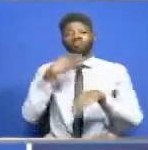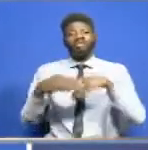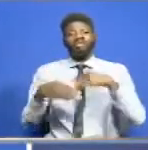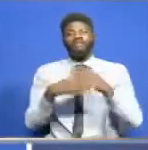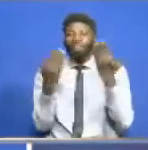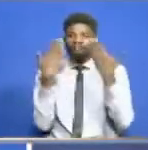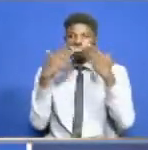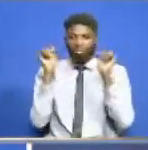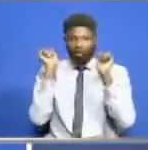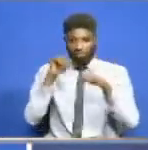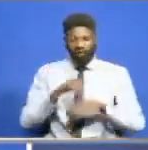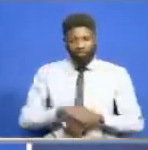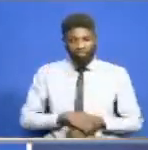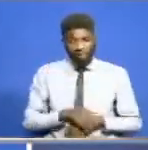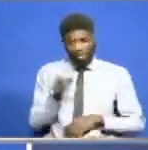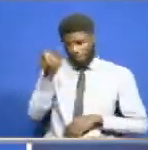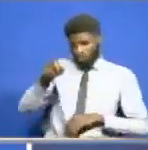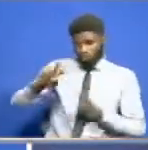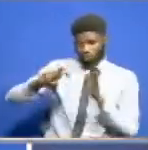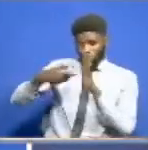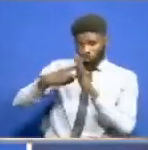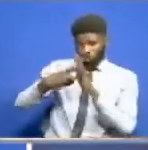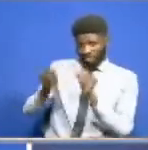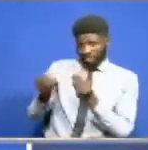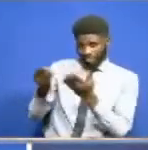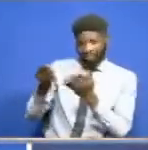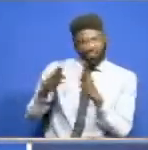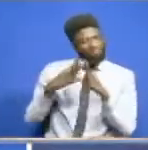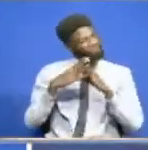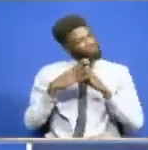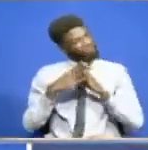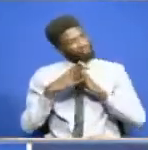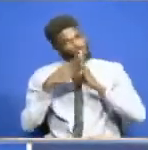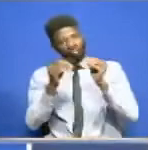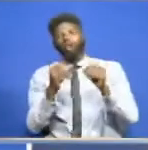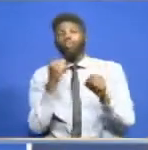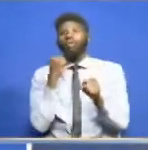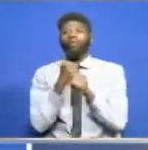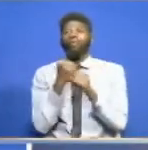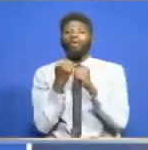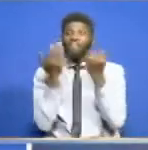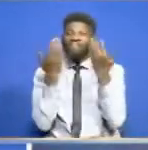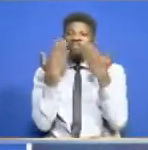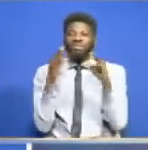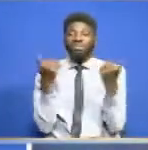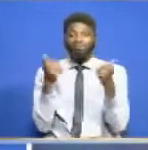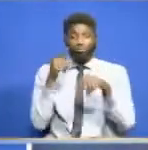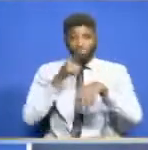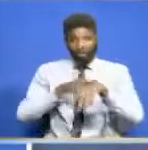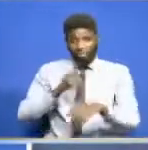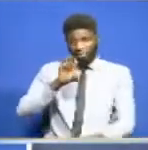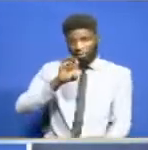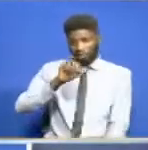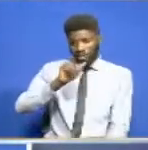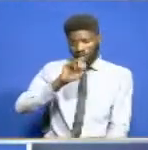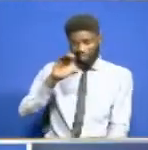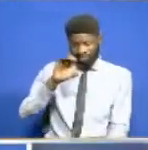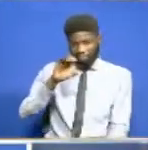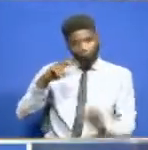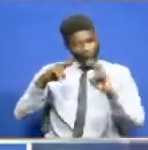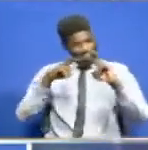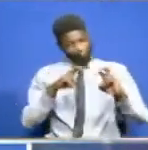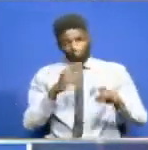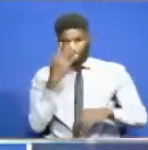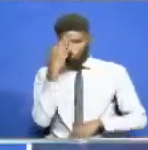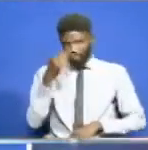wa uga huo alitoweka bila kukamilisha kazi yake baada ya kuchunguzwa na maafisa wa tume ya EACC kwa